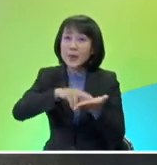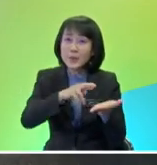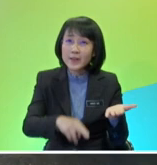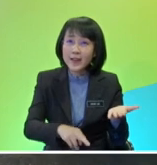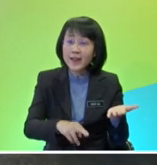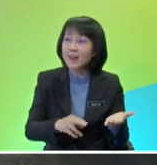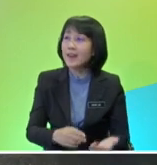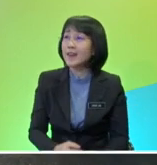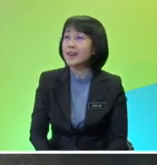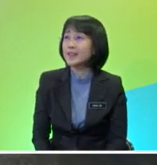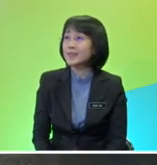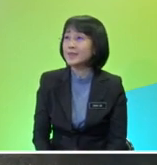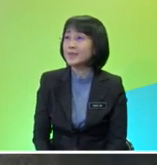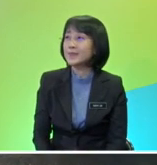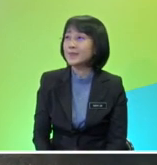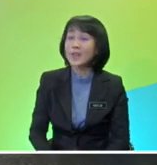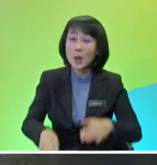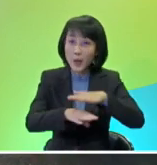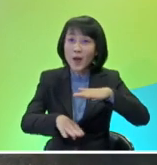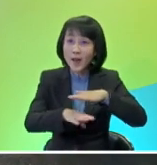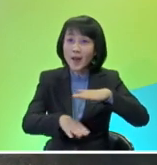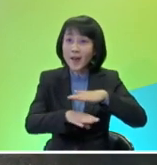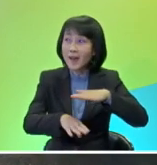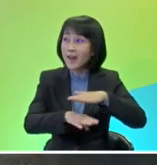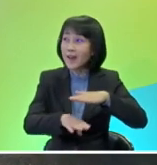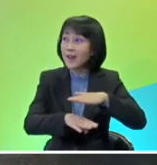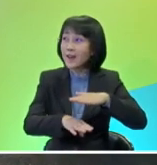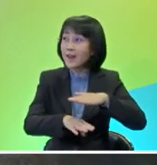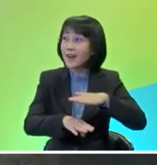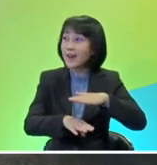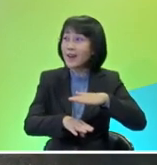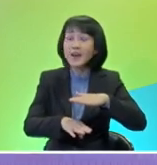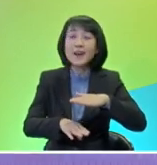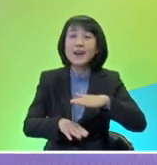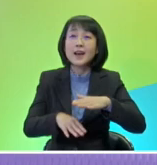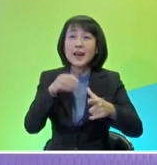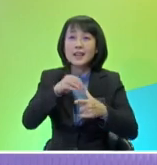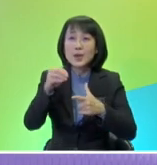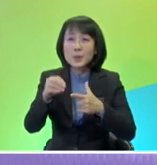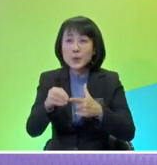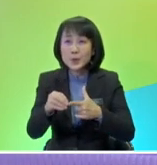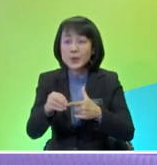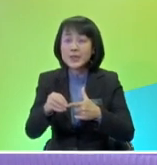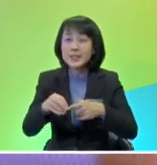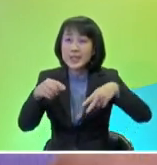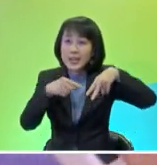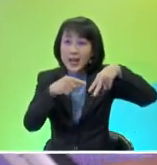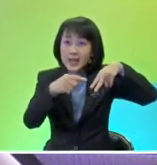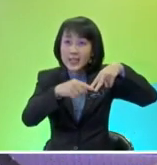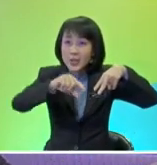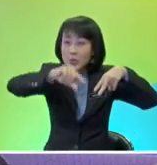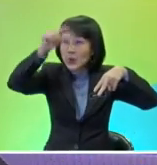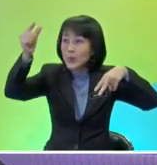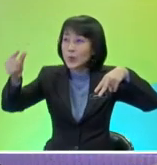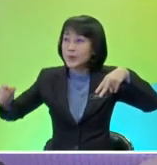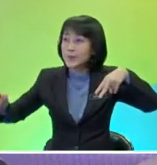ketika kat bawah cikgu. Dekat bawah. Dekat bawah ataupun semasa berada di kaki gunung. Kaki okay. Gunung. Jadi boleh tak